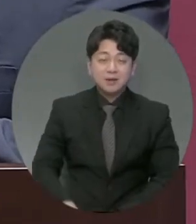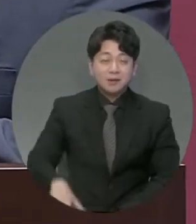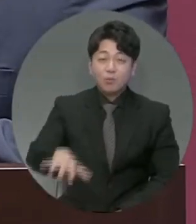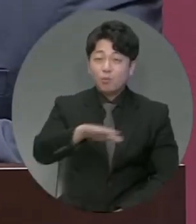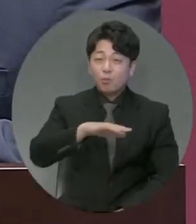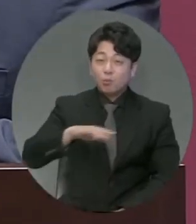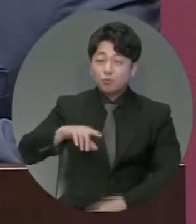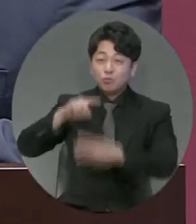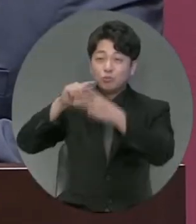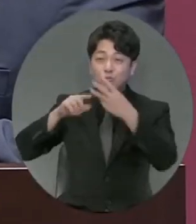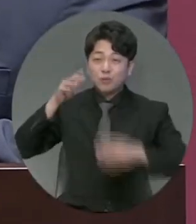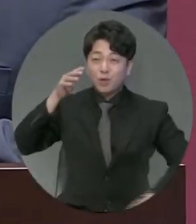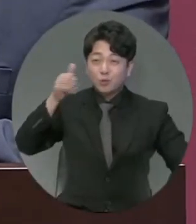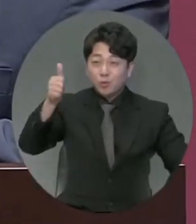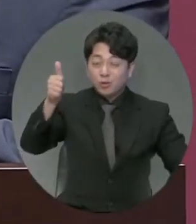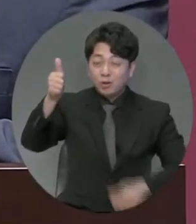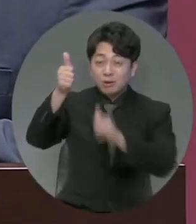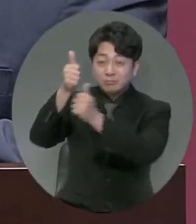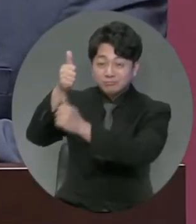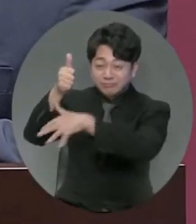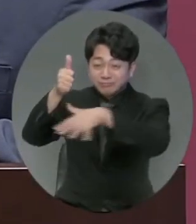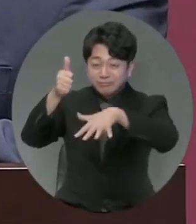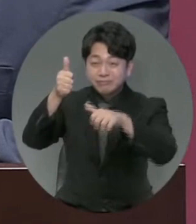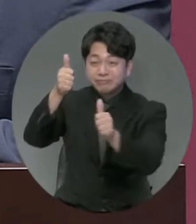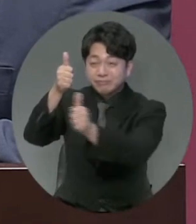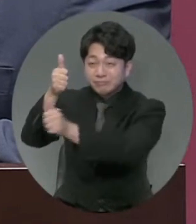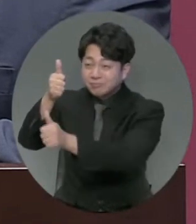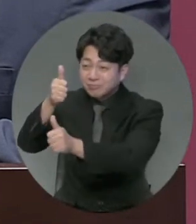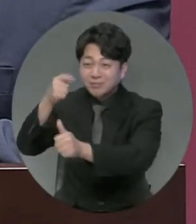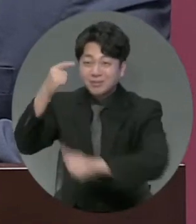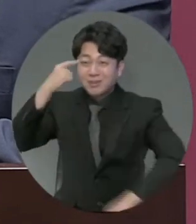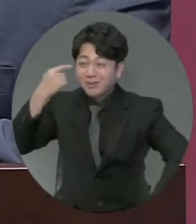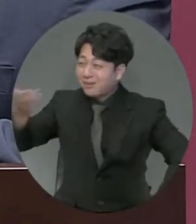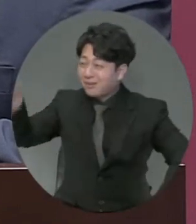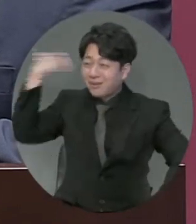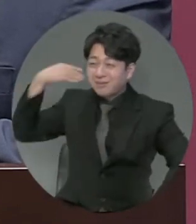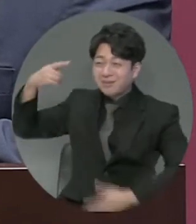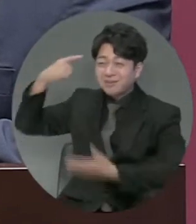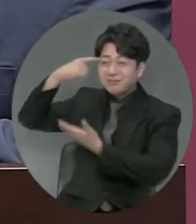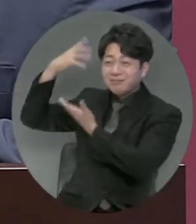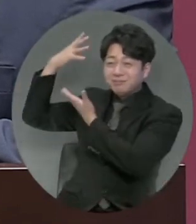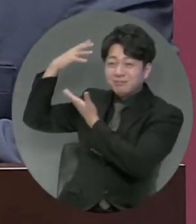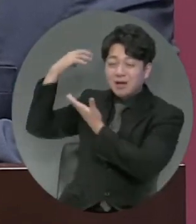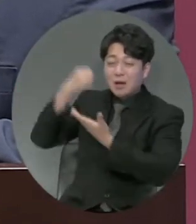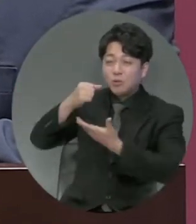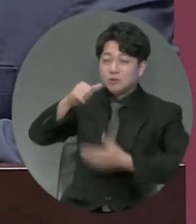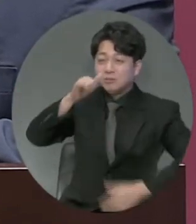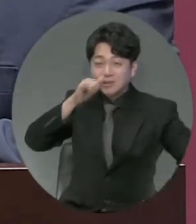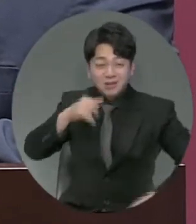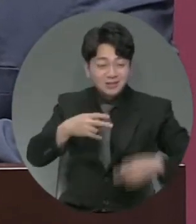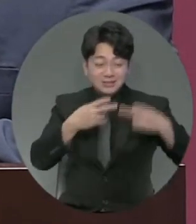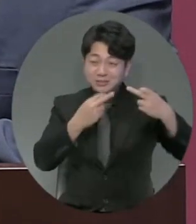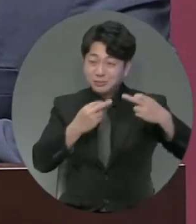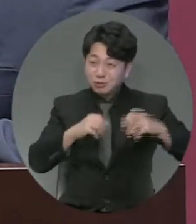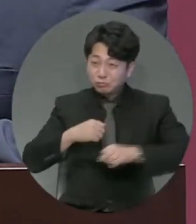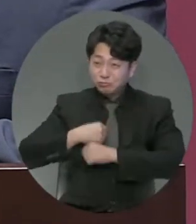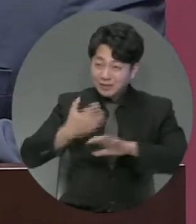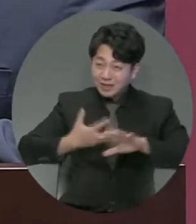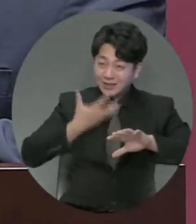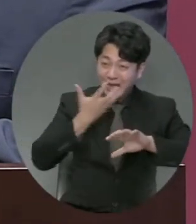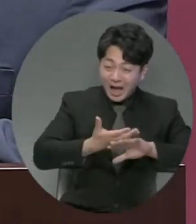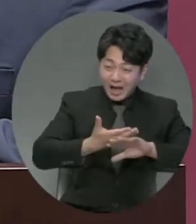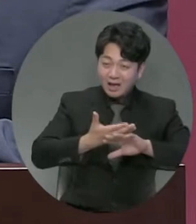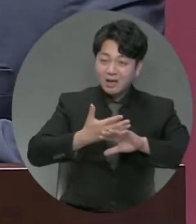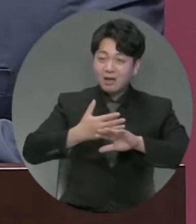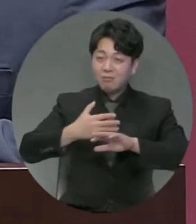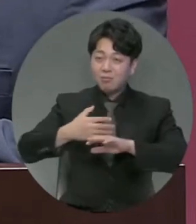40년 전에 사고방식에 머무르었습니까? 12.12 쿠데타니 삼청교육대니 이것은 국민의